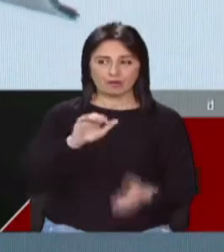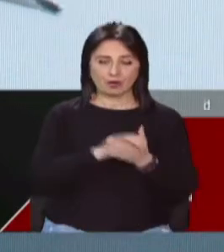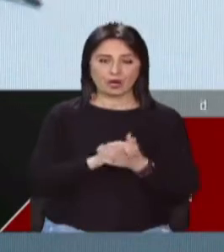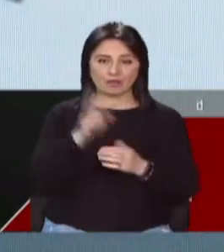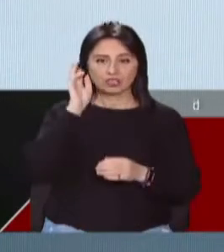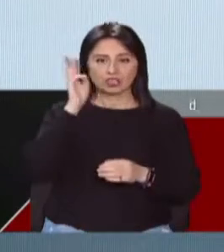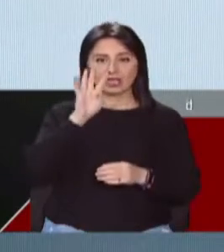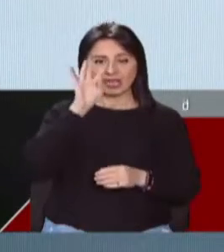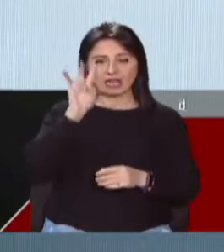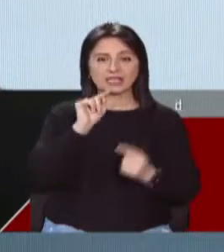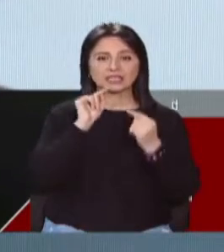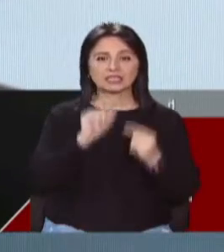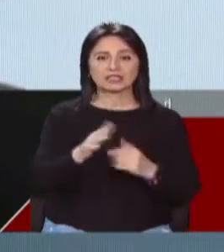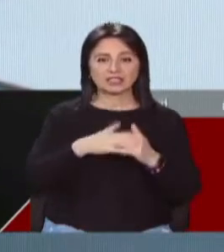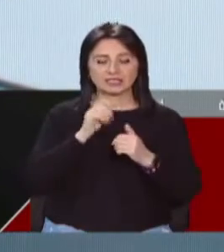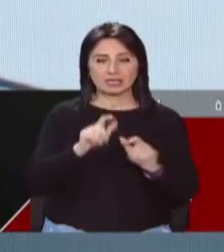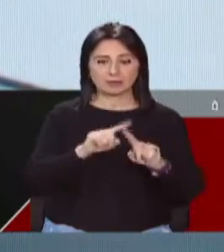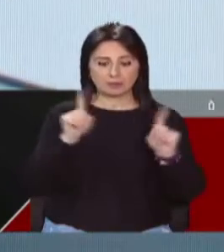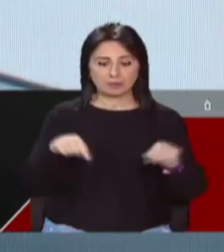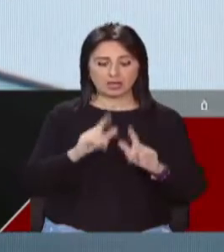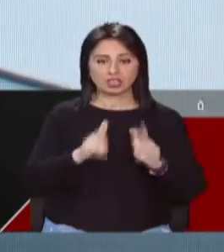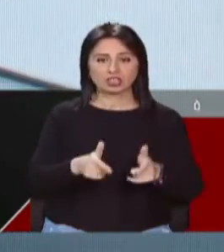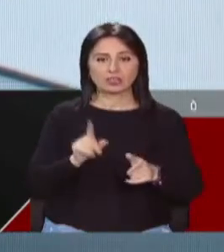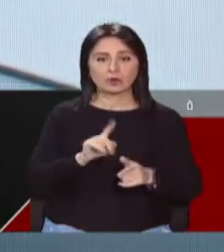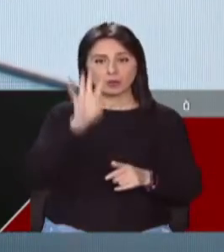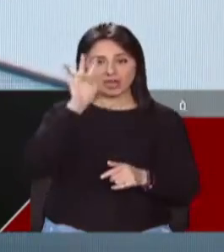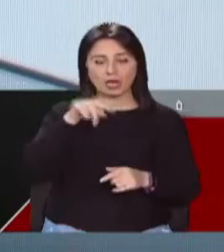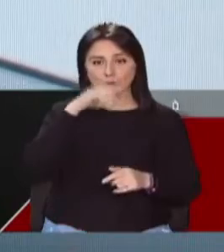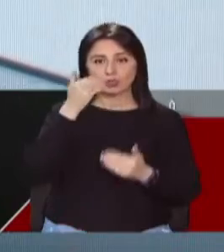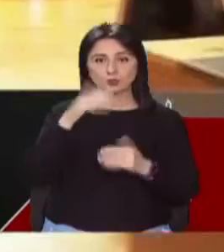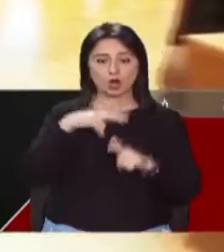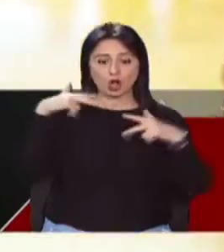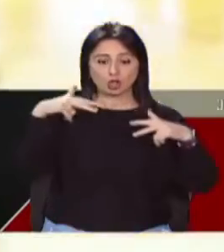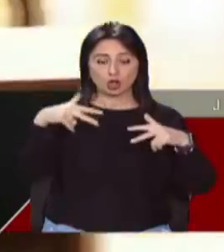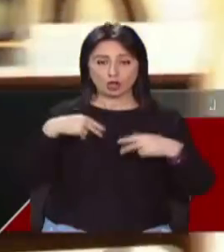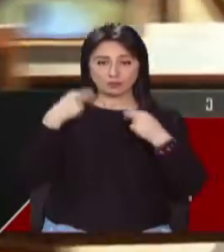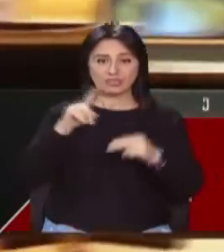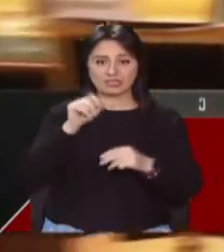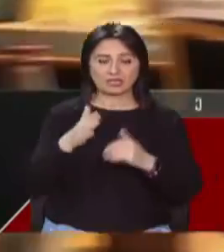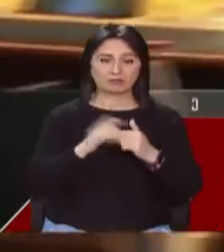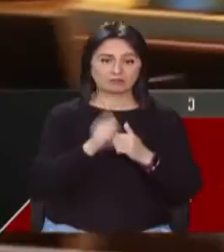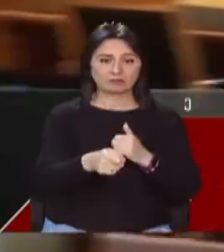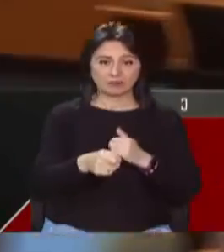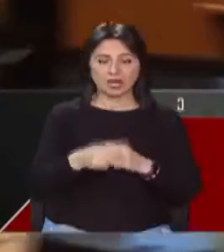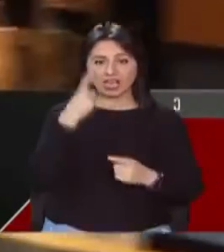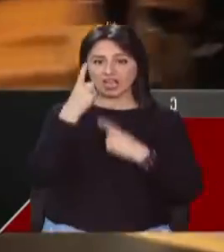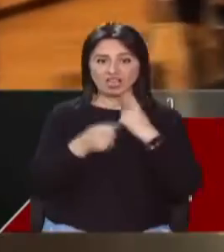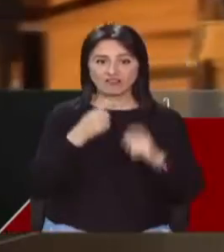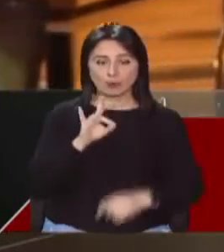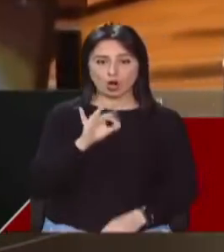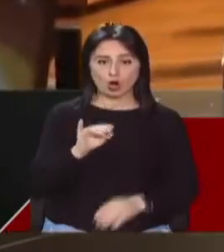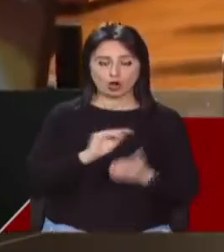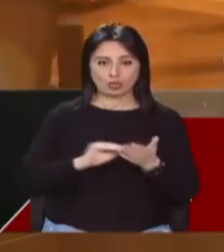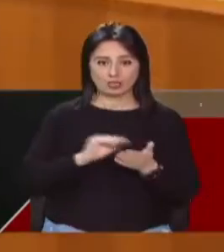ევროკავშირის ელჩებმა ირანის წინააღმდეგ სანქციების პაკეტი შეათანხმეს, რომელიც ირანს რუსეთისთვის დრონების მიწოდების გამო დაუწესდება. ინფორმაციას